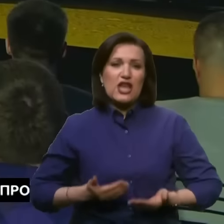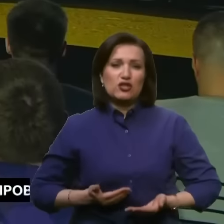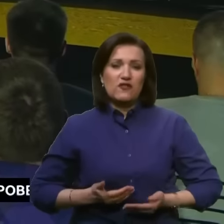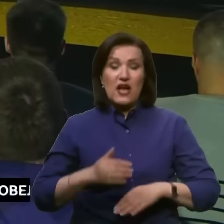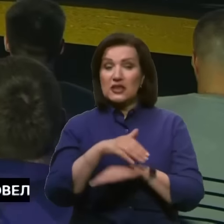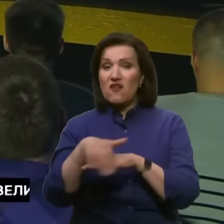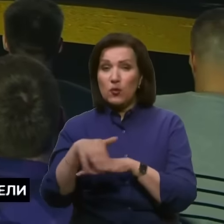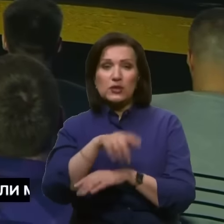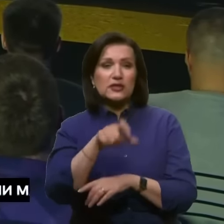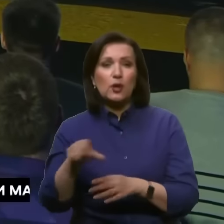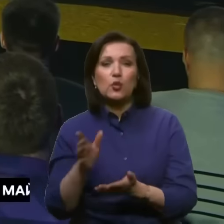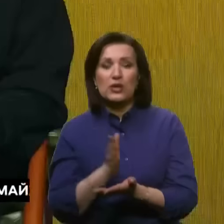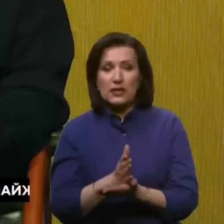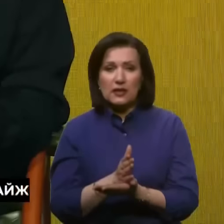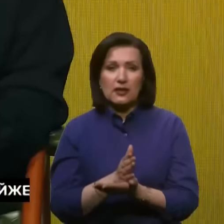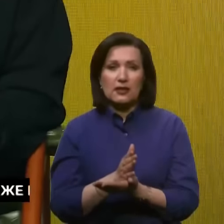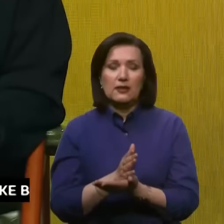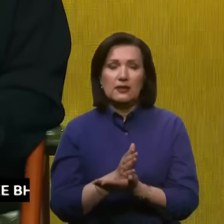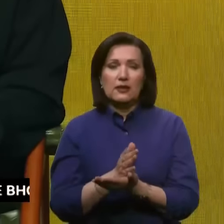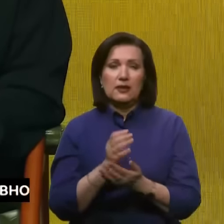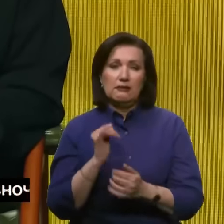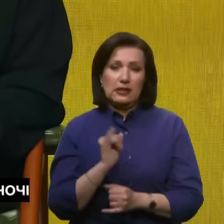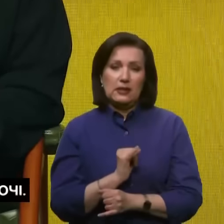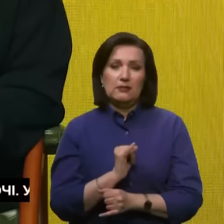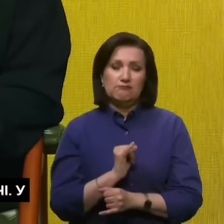На вулицях люди є. І